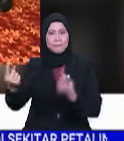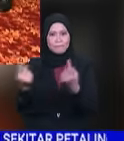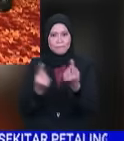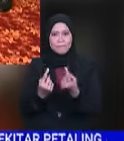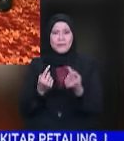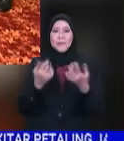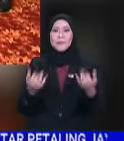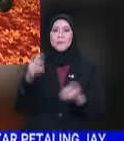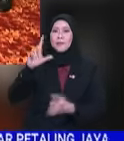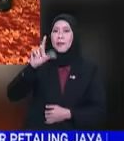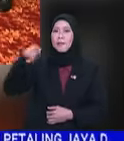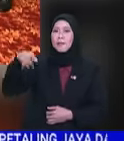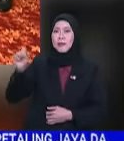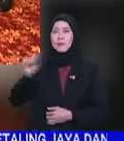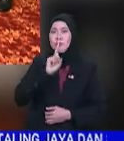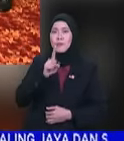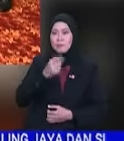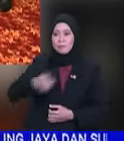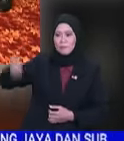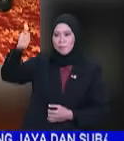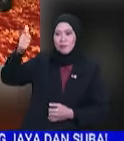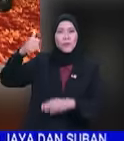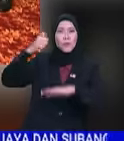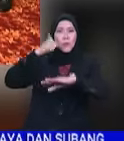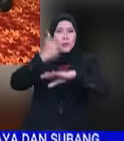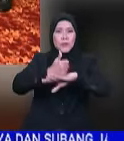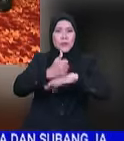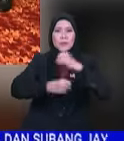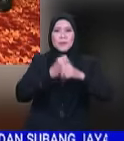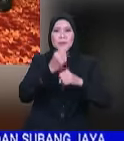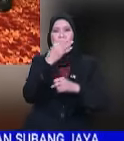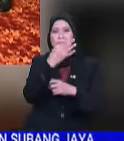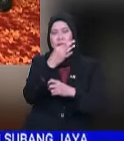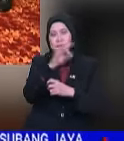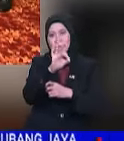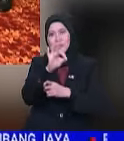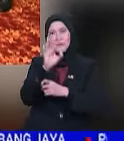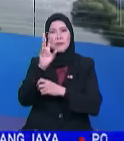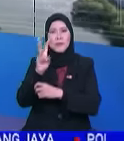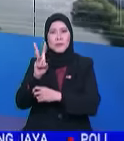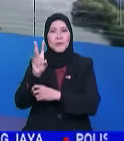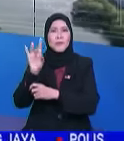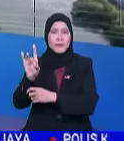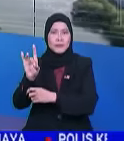merupakan sebuah badan berkanun negeri yang ditubuhkan pada tahun 1968.